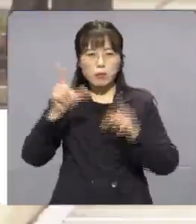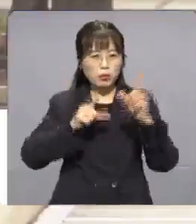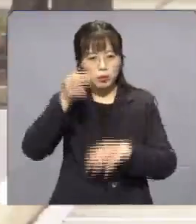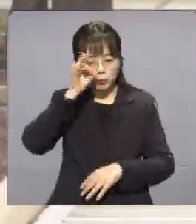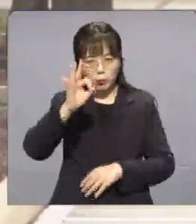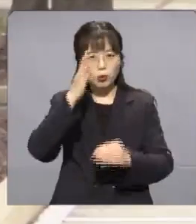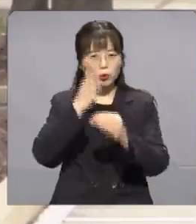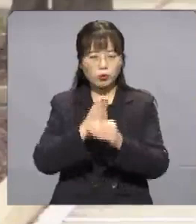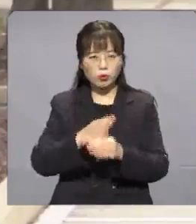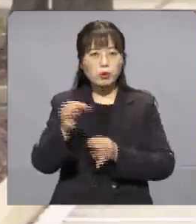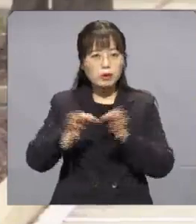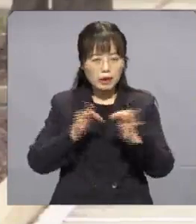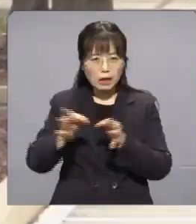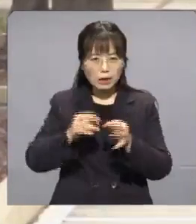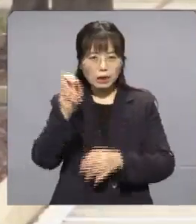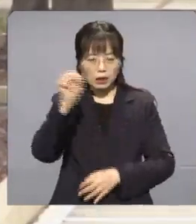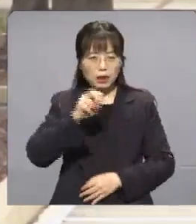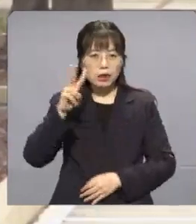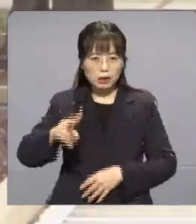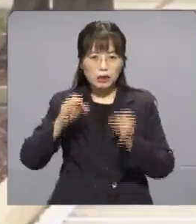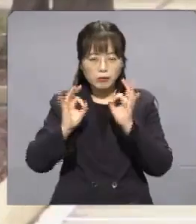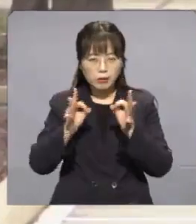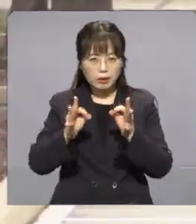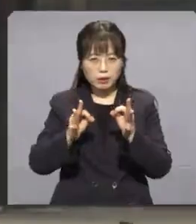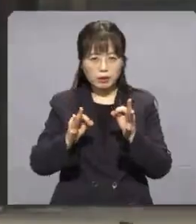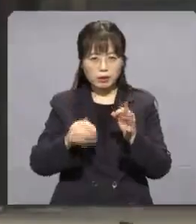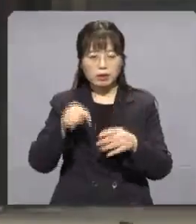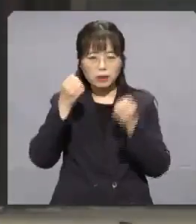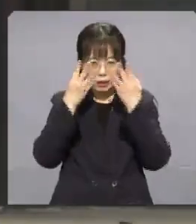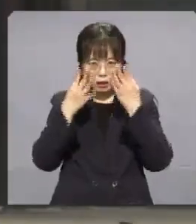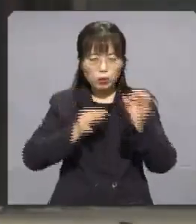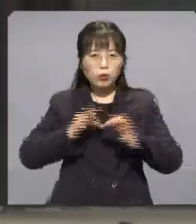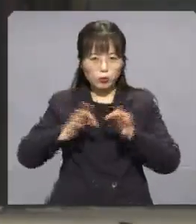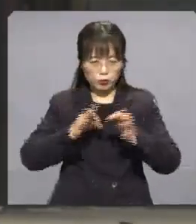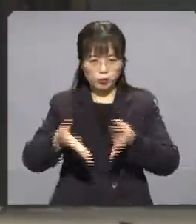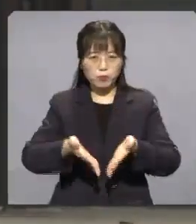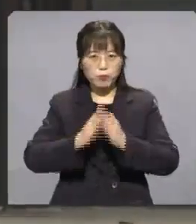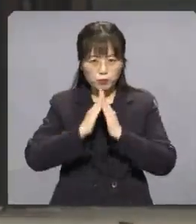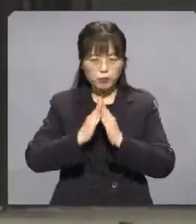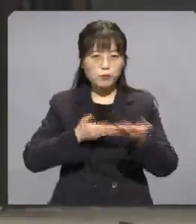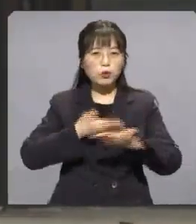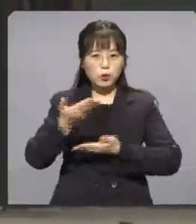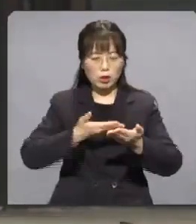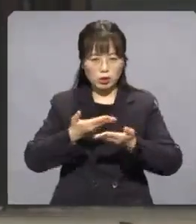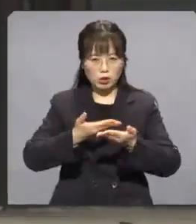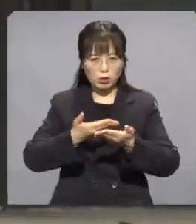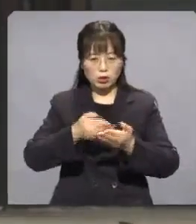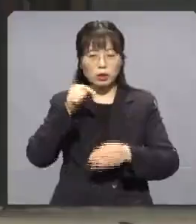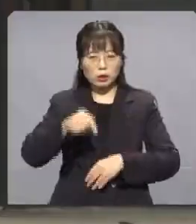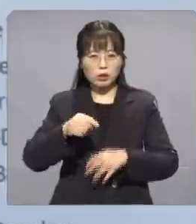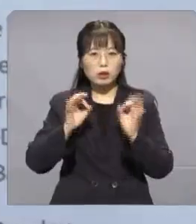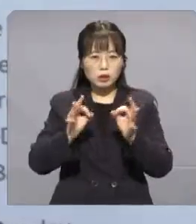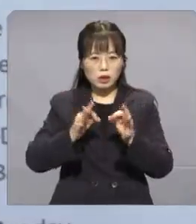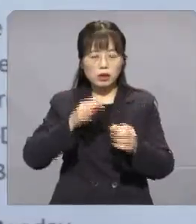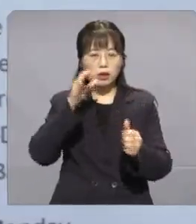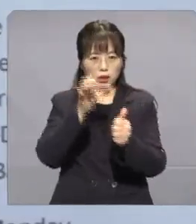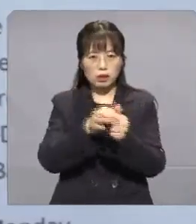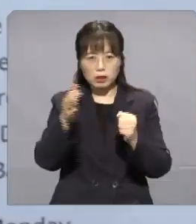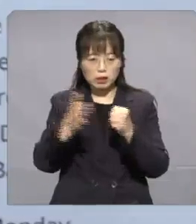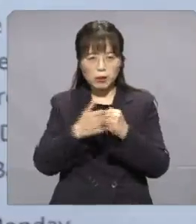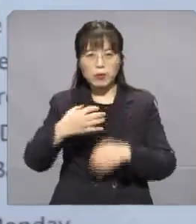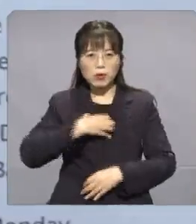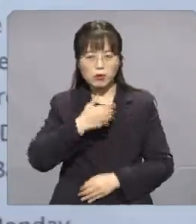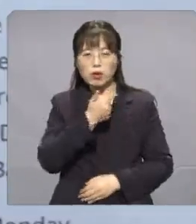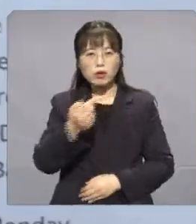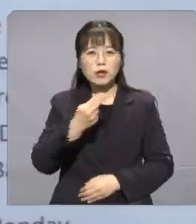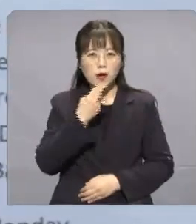있다 시장은 실리콘밸리 뱅크가 신생 벤처나 스타트업과 주로 거래하던 은행이란 점에서 리스크가 크지